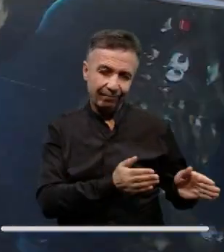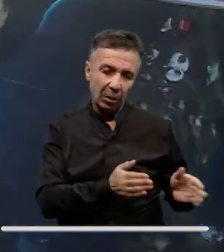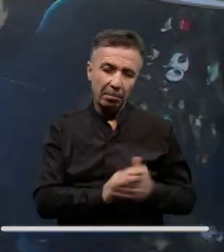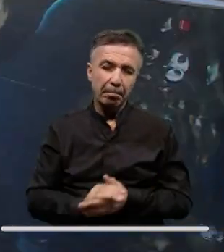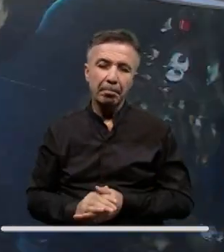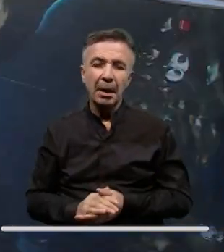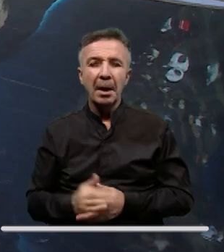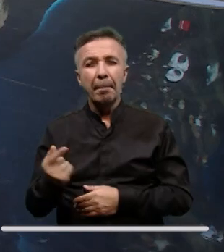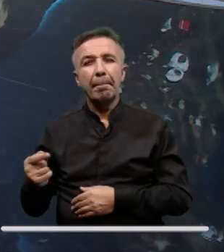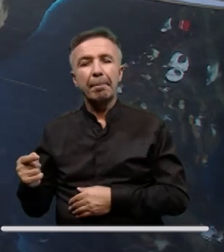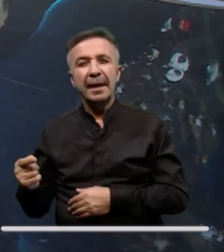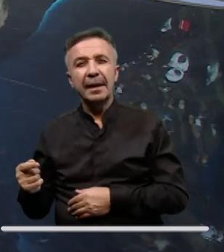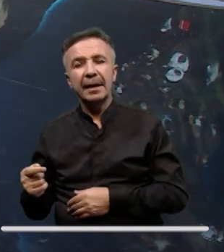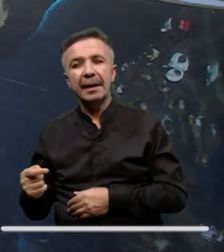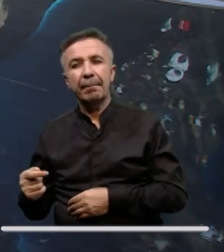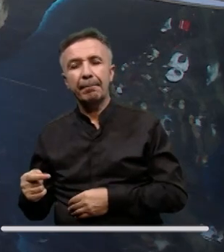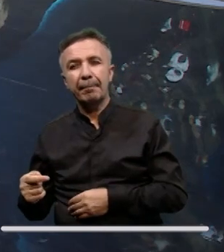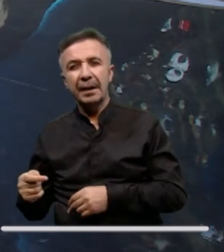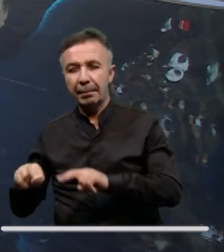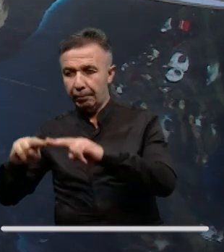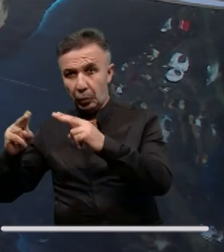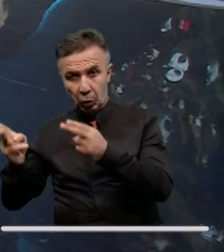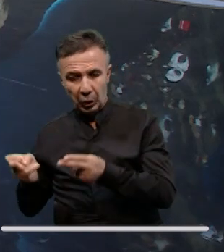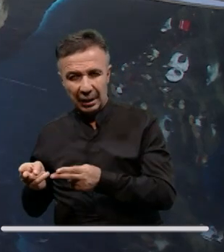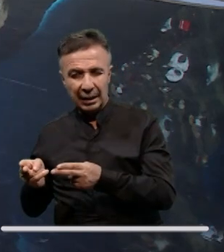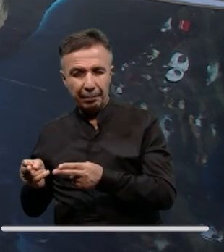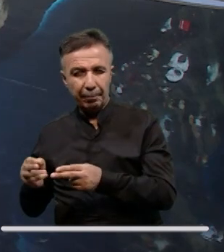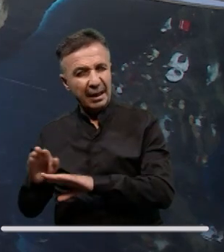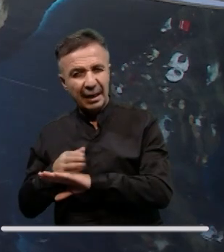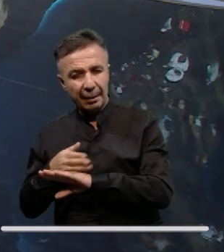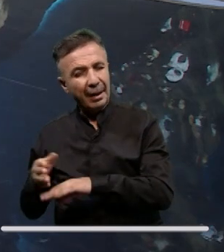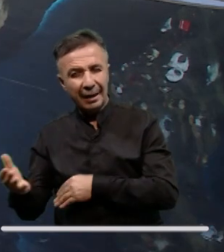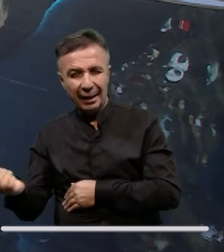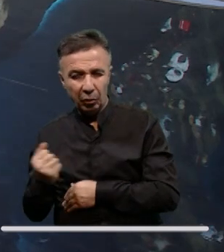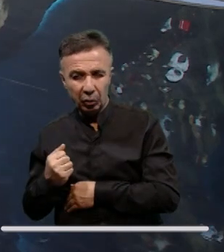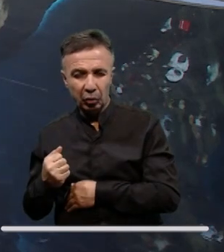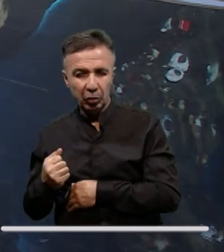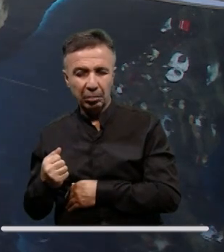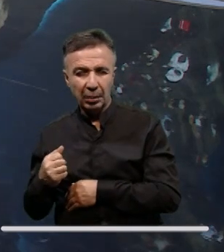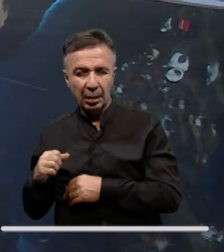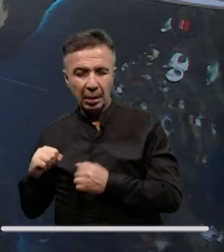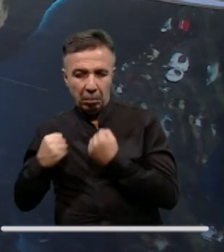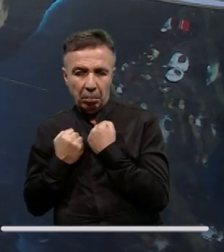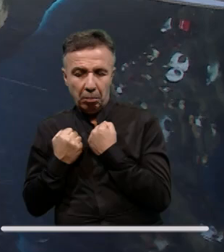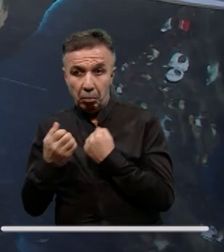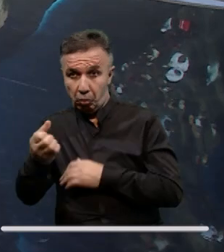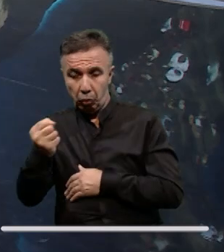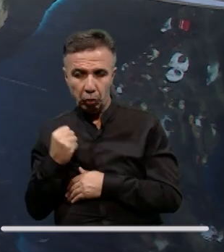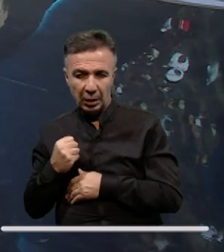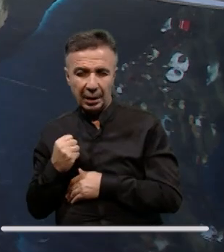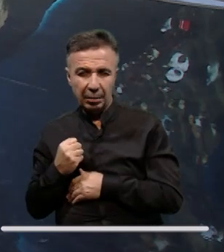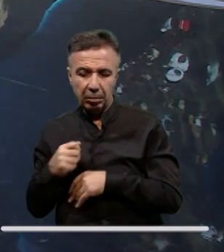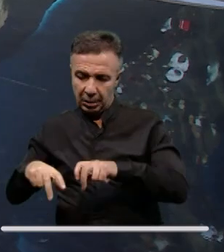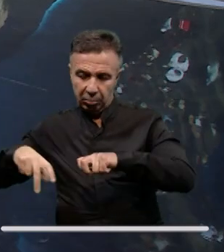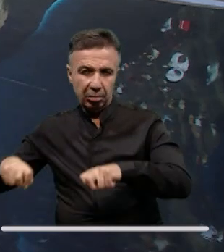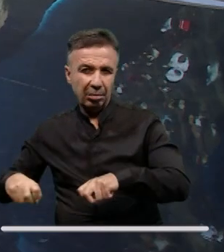mağazadan Efendim herhangi bir şekilde bir mal alıyorsunuz Bir beyaz eşya veya koltuk takımı herhangi bir şey satın